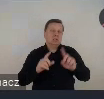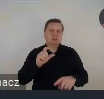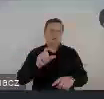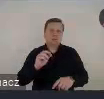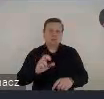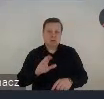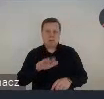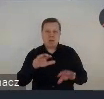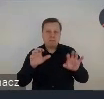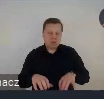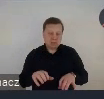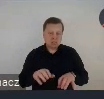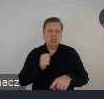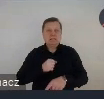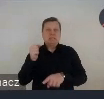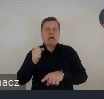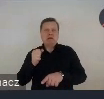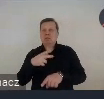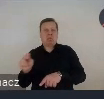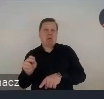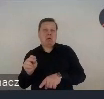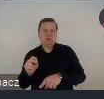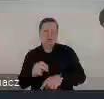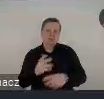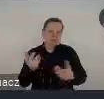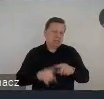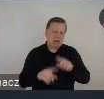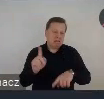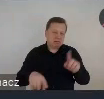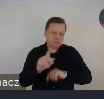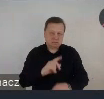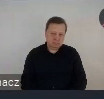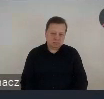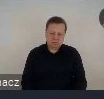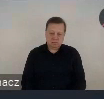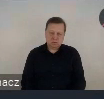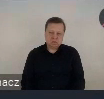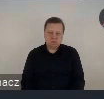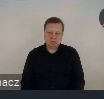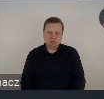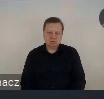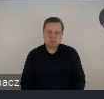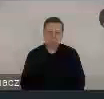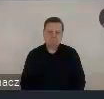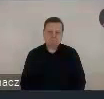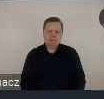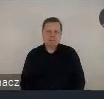mają prezesa, a nie starszego. To bywa różnie w zależności od tego, jak dany cech skonstruował swój